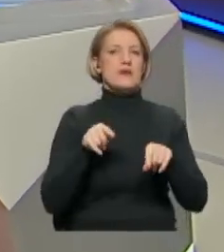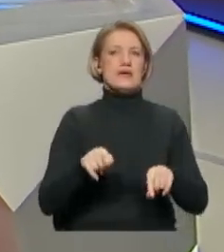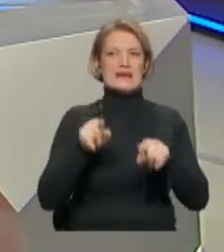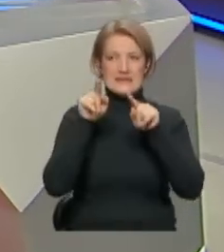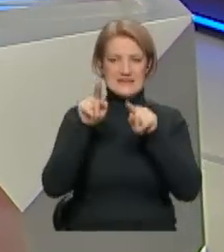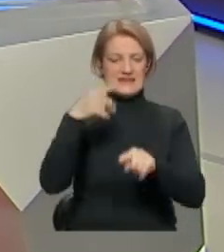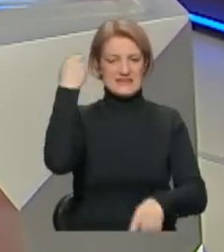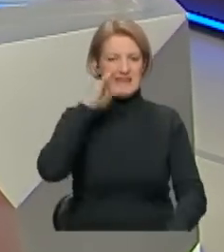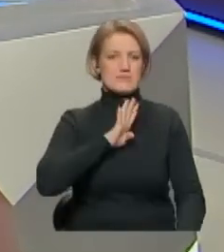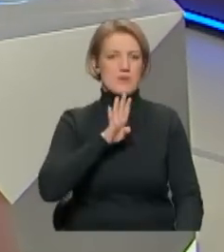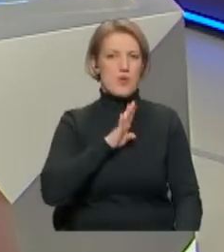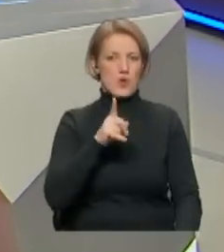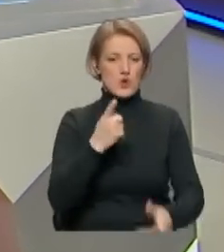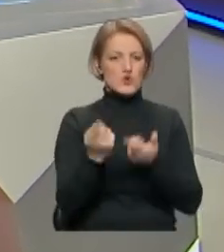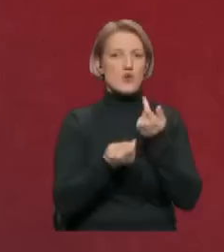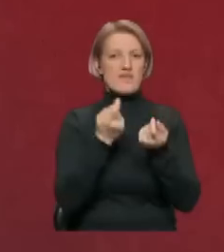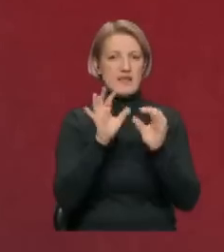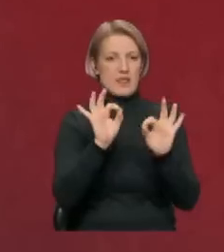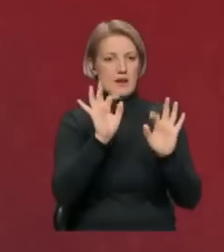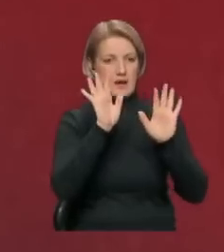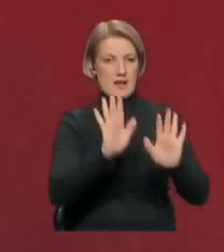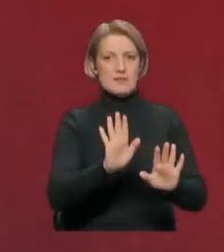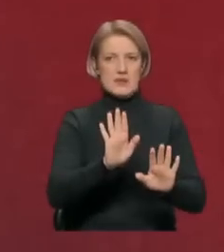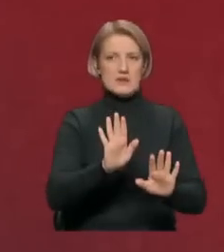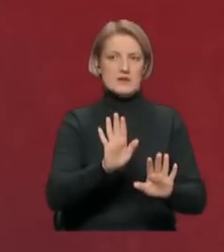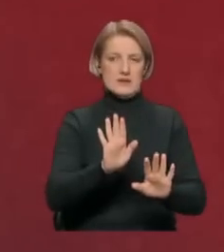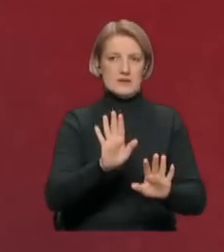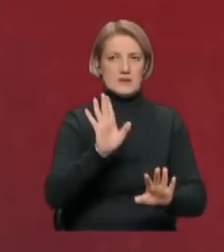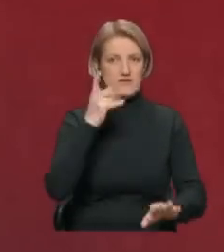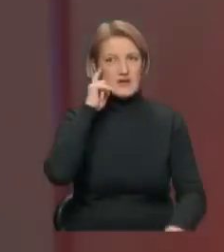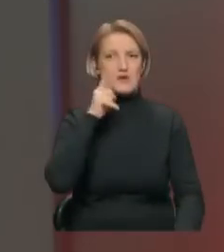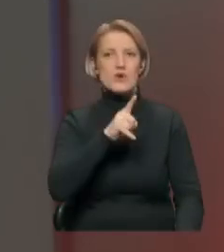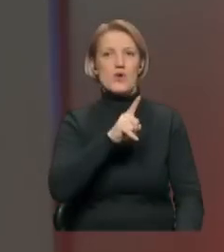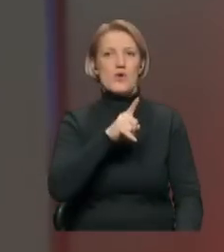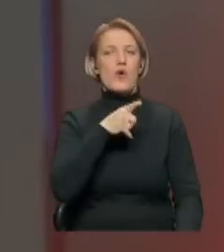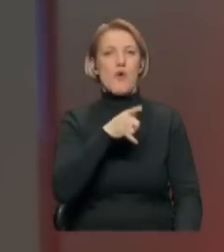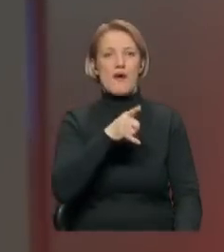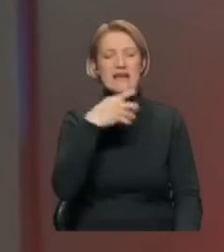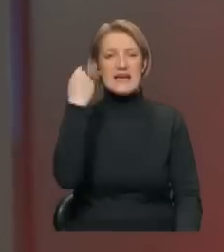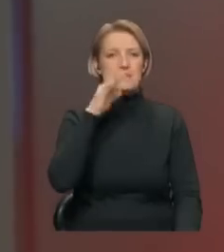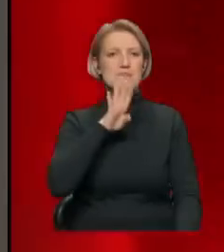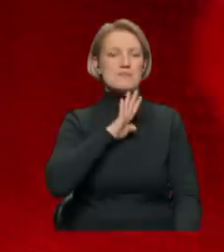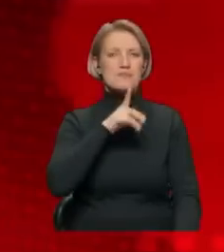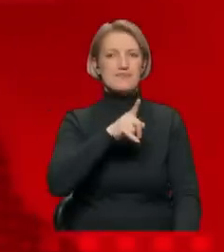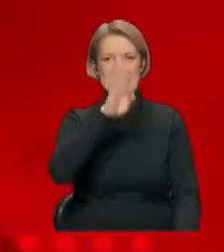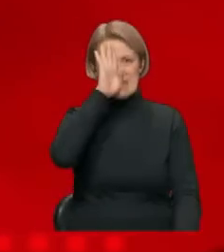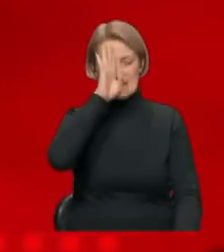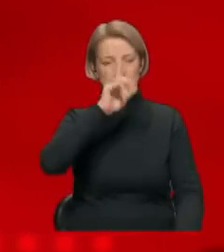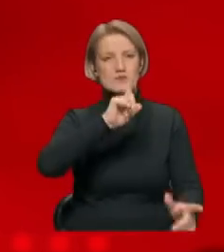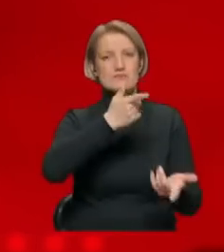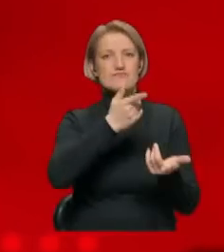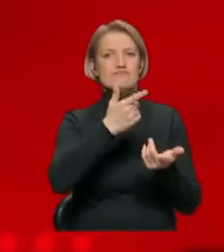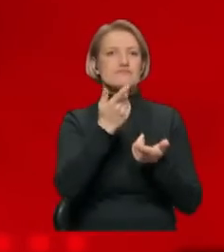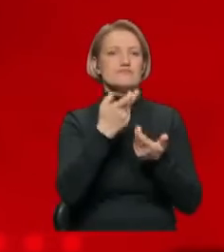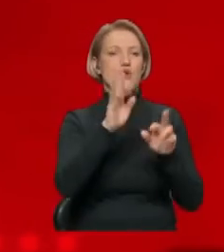Yani siz Ekrem İmamoğlu görevinde kalmalıdır pozisyonda mısınız Ben oraları boşaltmanın Çok doğru ve anlamlı olacağı kanaatinde değilim